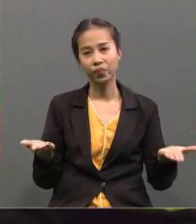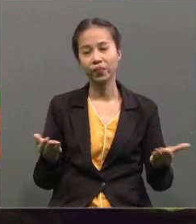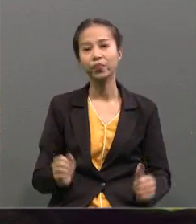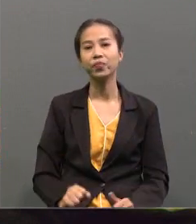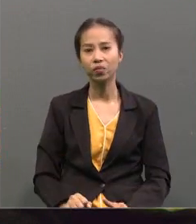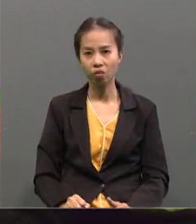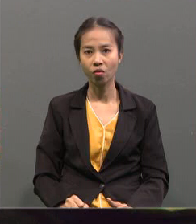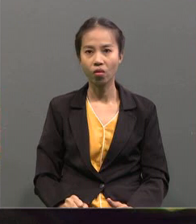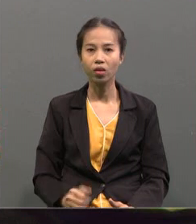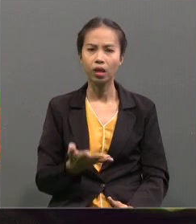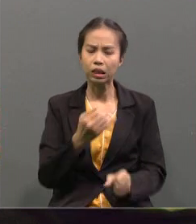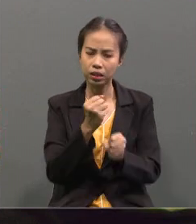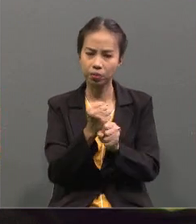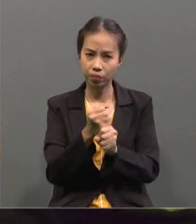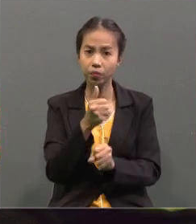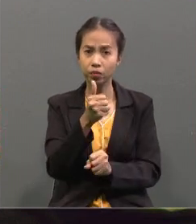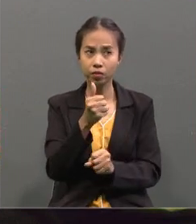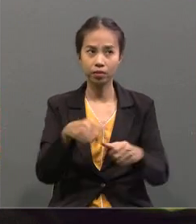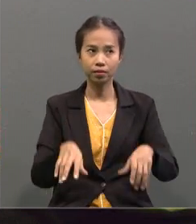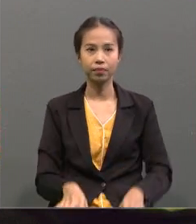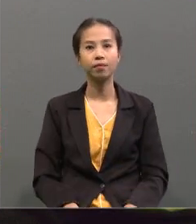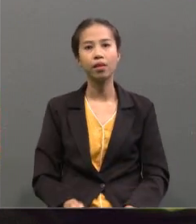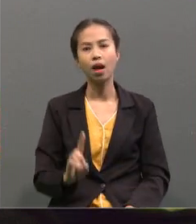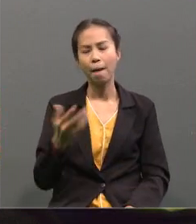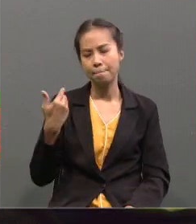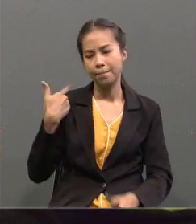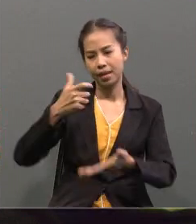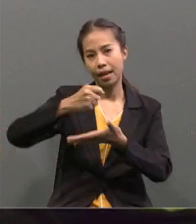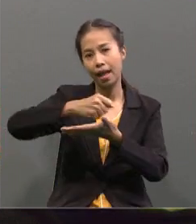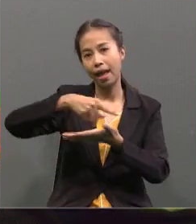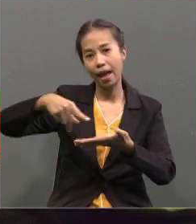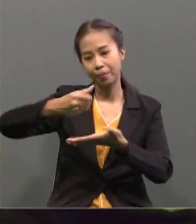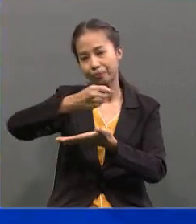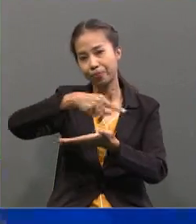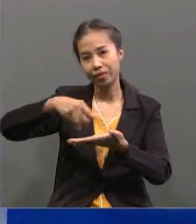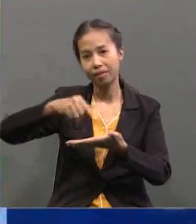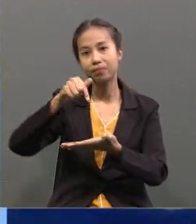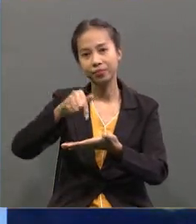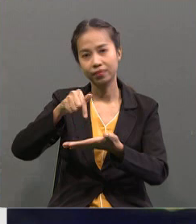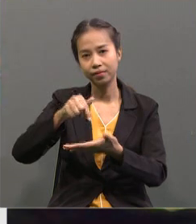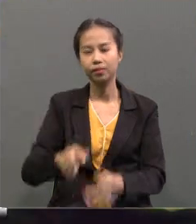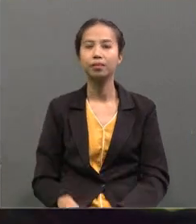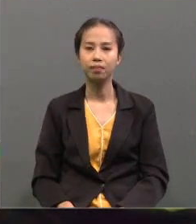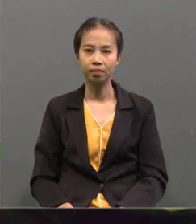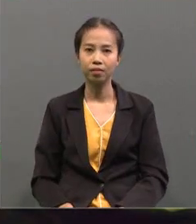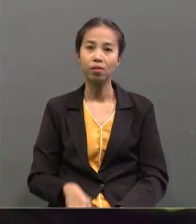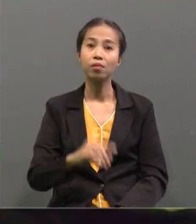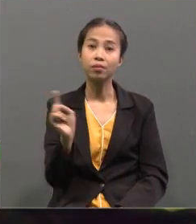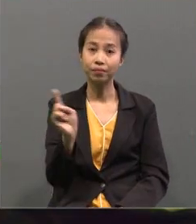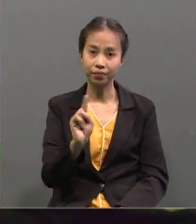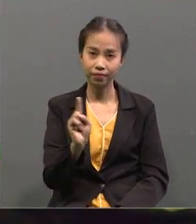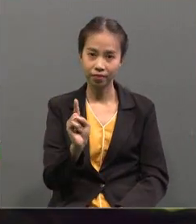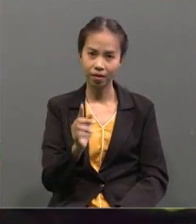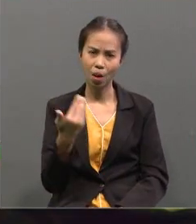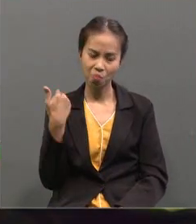culture.go.thหรือว่าจะเป็นอีกแอปนึงก็คือ Mapลองดูเนี่ยนะครับมีไฮไลท์ก็คือนอกจากจะมี